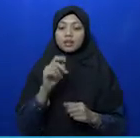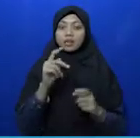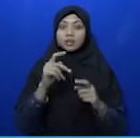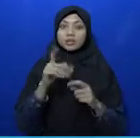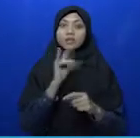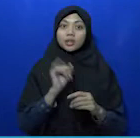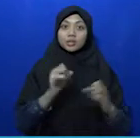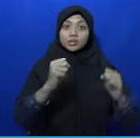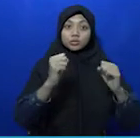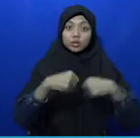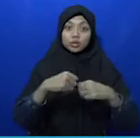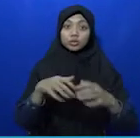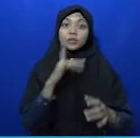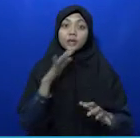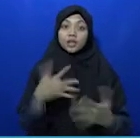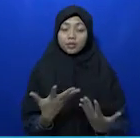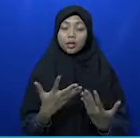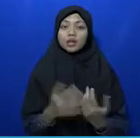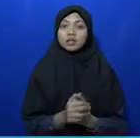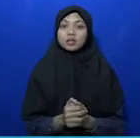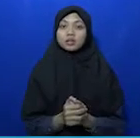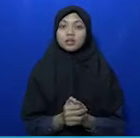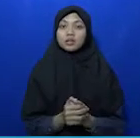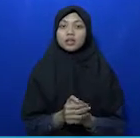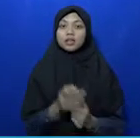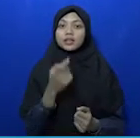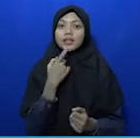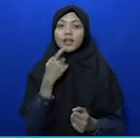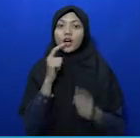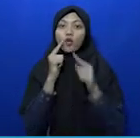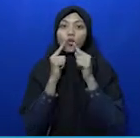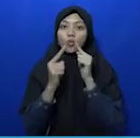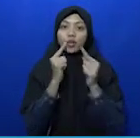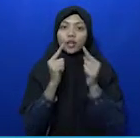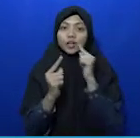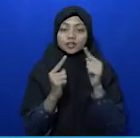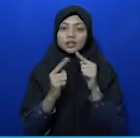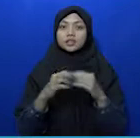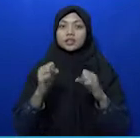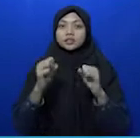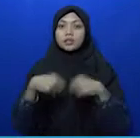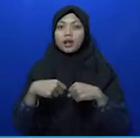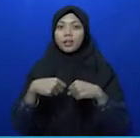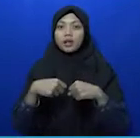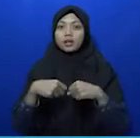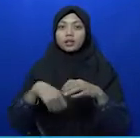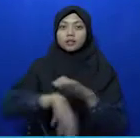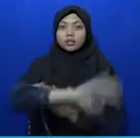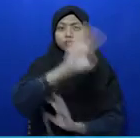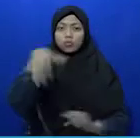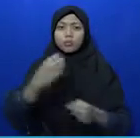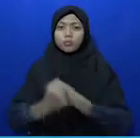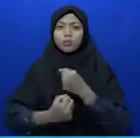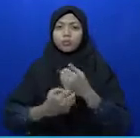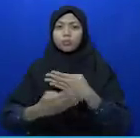Bisa dibayangkan kan kalau kita diam-diam saja, tiba-tiba nanti deal 3,85 tanpa ada penjelasan sebelumnya, nanti